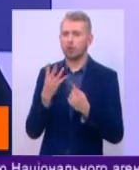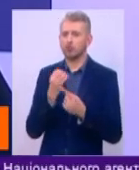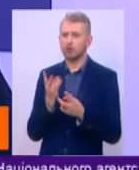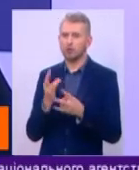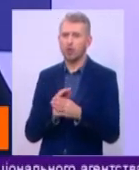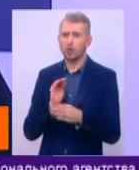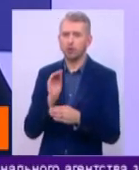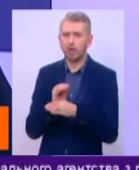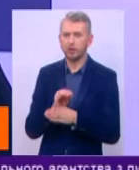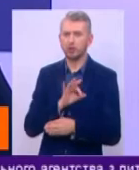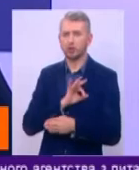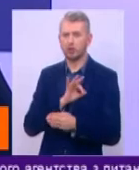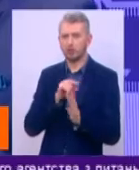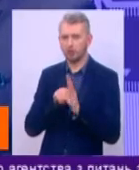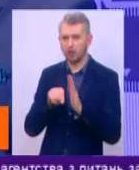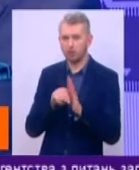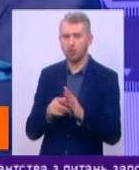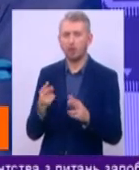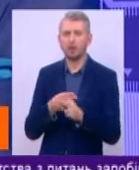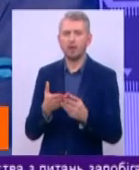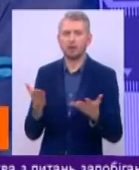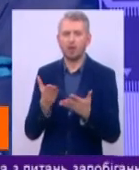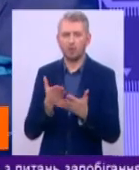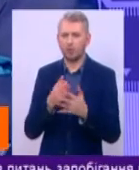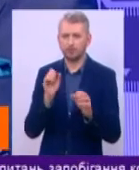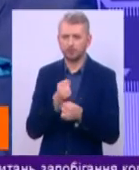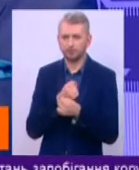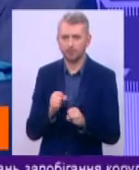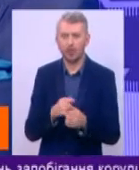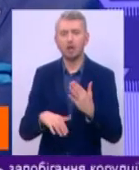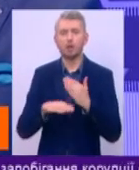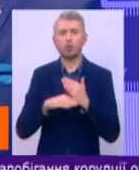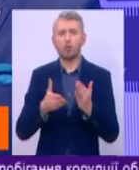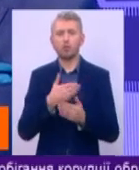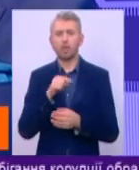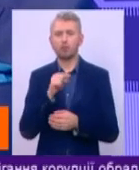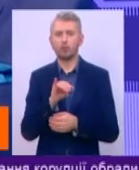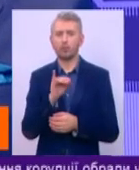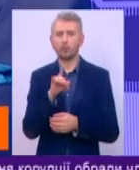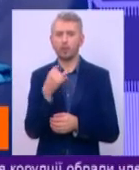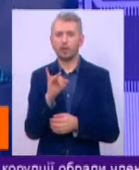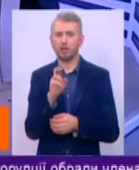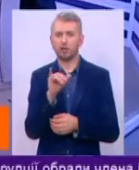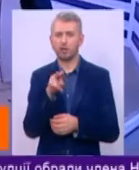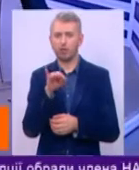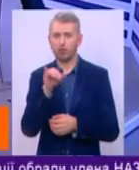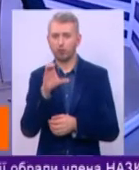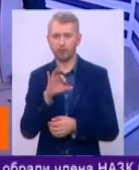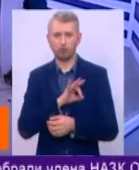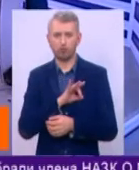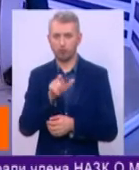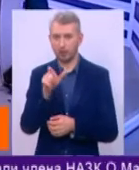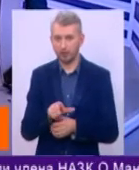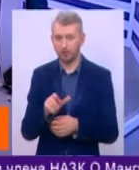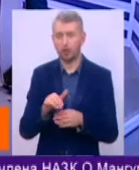таку юридичну складову, без якої, ну, нікуди. Допоможе нам у цьому Юрій Білоус, юрист. Пане Юрію,